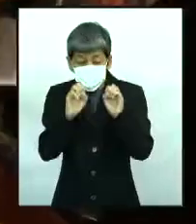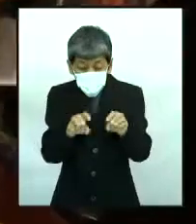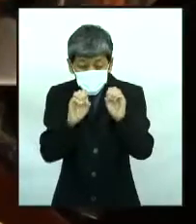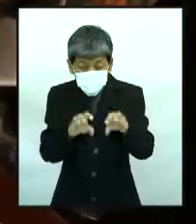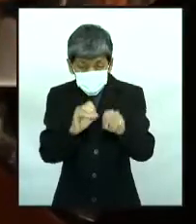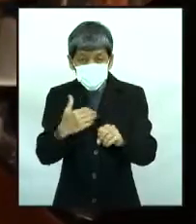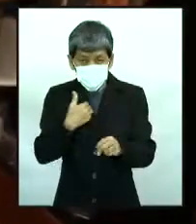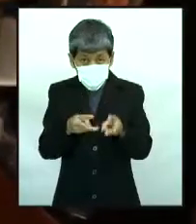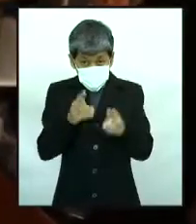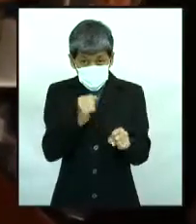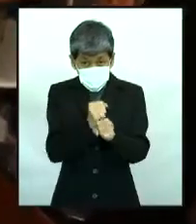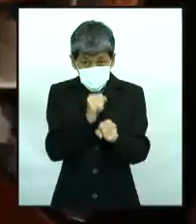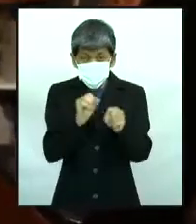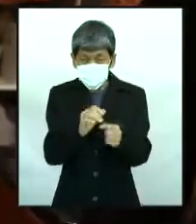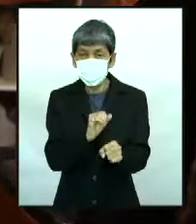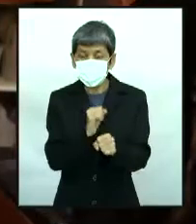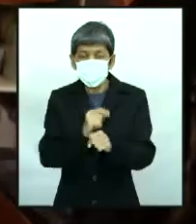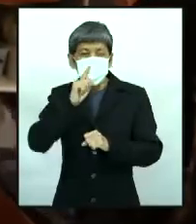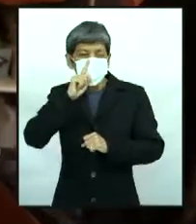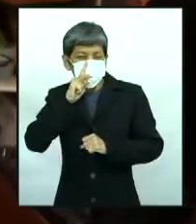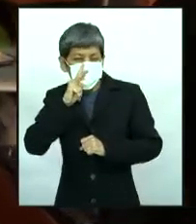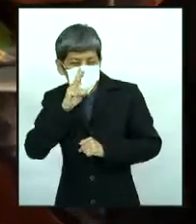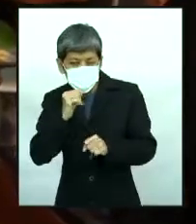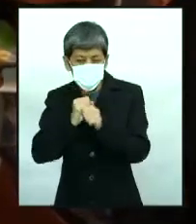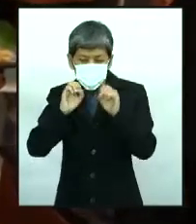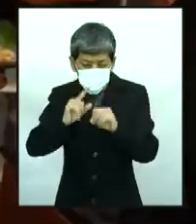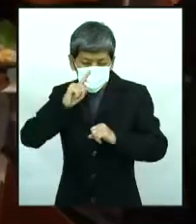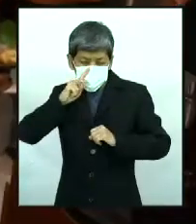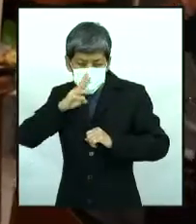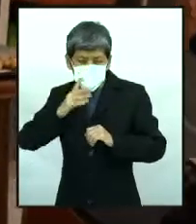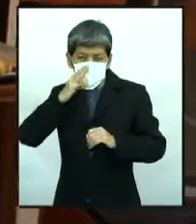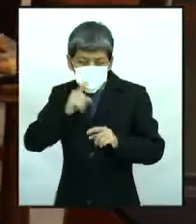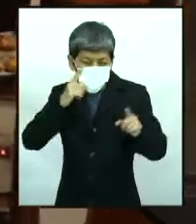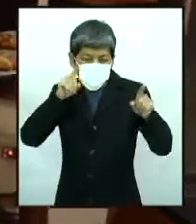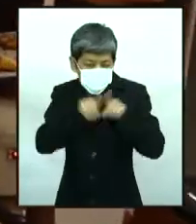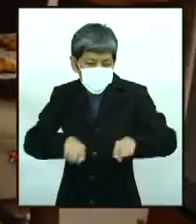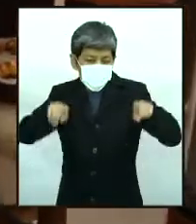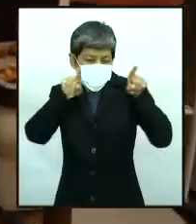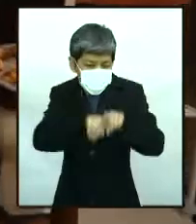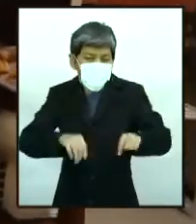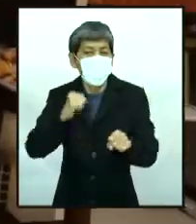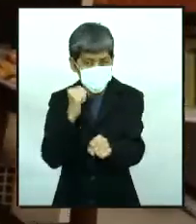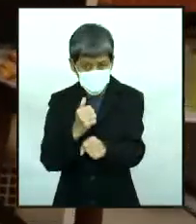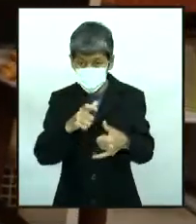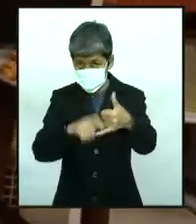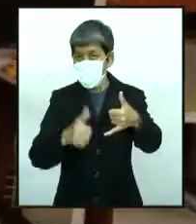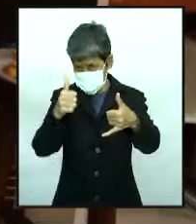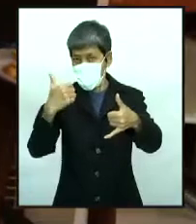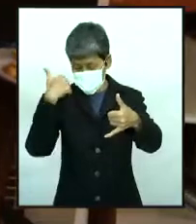งเนี่ยเขาจะต้องใช้วิธีการสอนซ้ำสอนซ้ำจนกระทั่งเขาทำได้เสียงมีข้อดีอย่างห